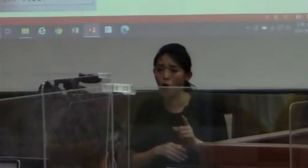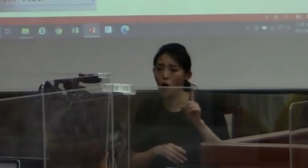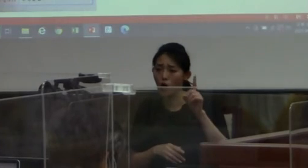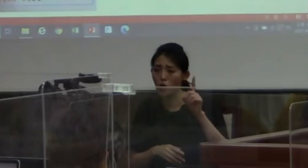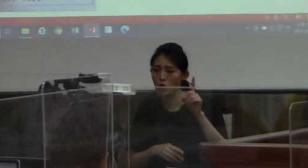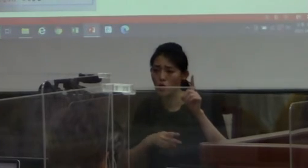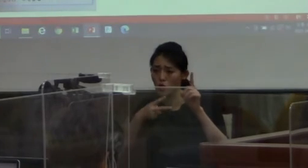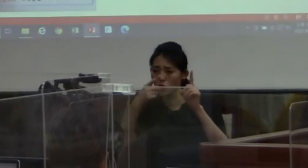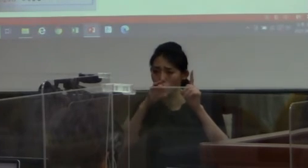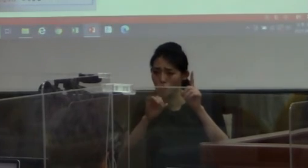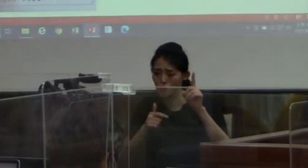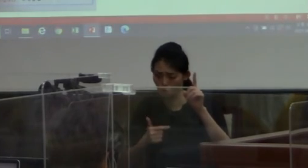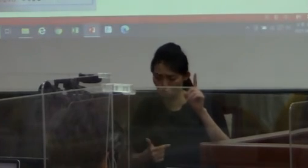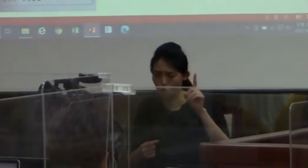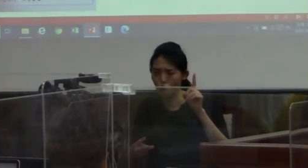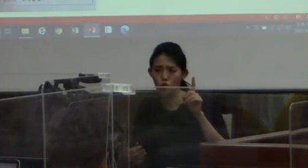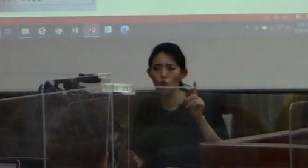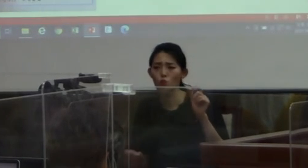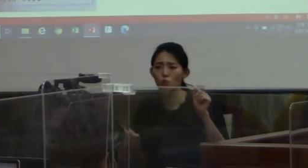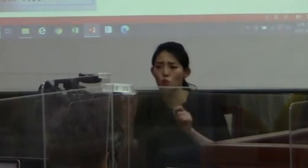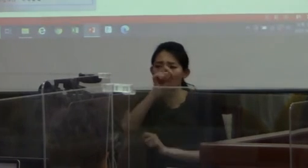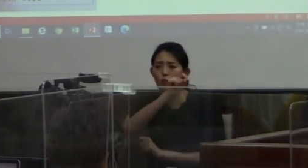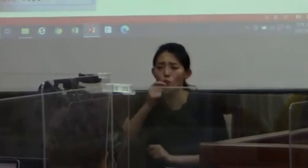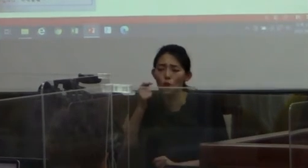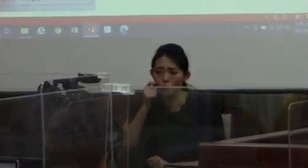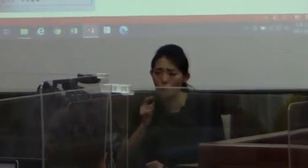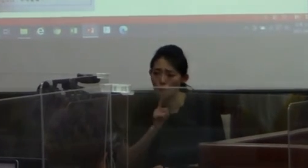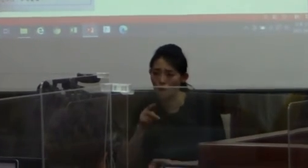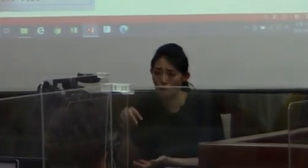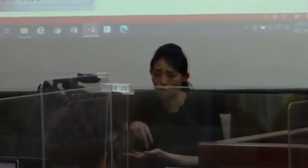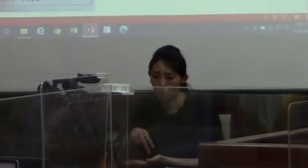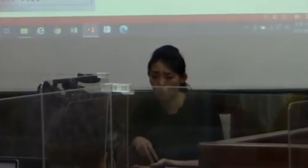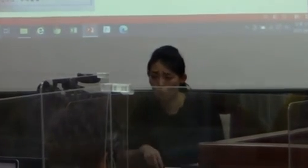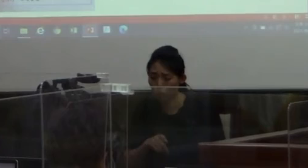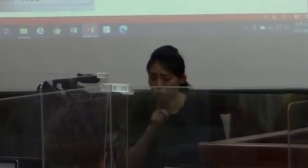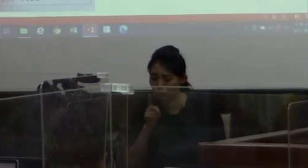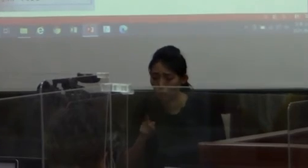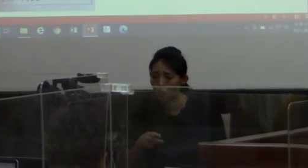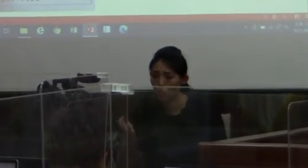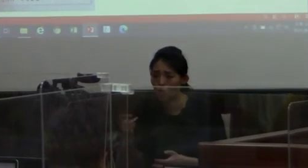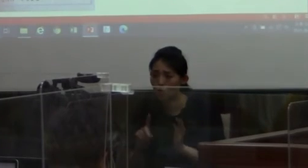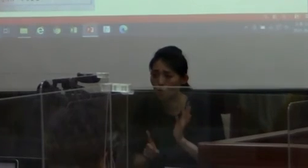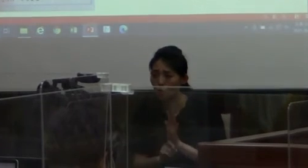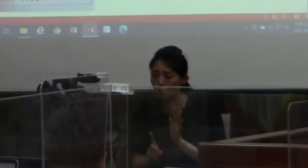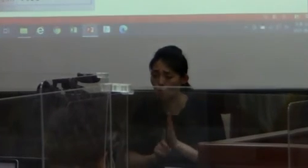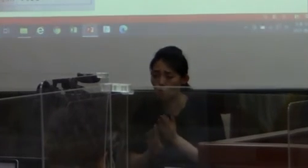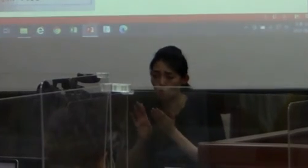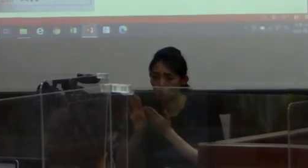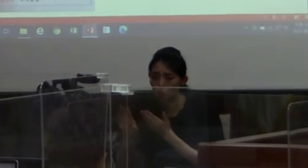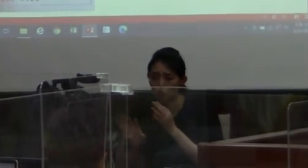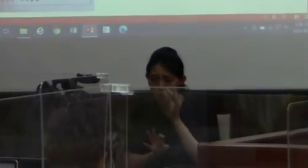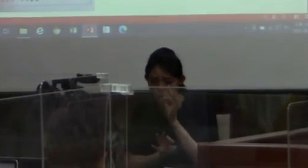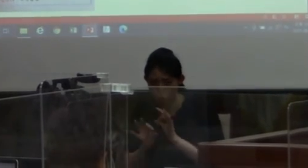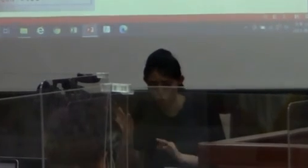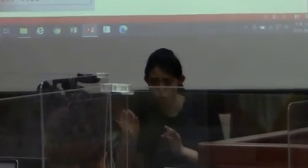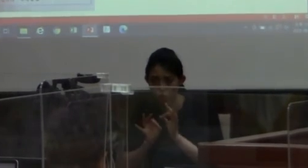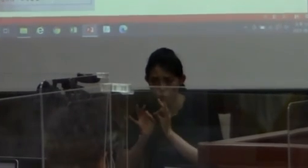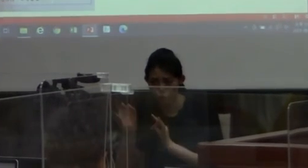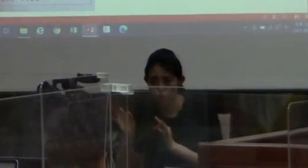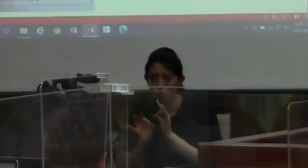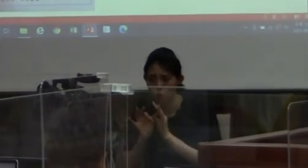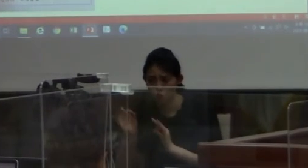바꾼다는 이야기고 이쪽에서는 또 뭐냐 그러면 아니 무슨 소리냐 재공고라는 것은 그 뒤에 실수로서 쓰란